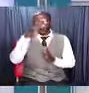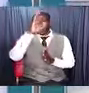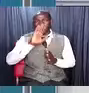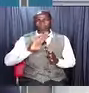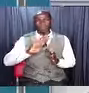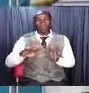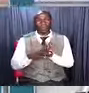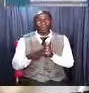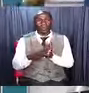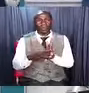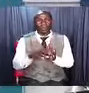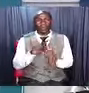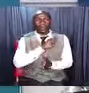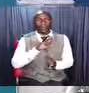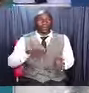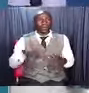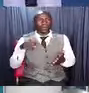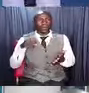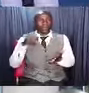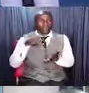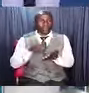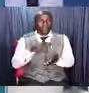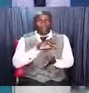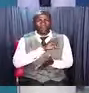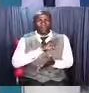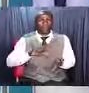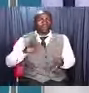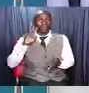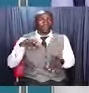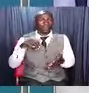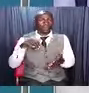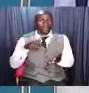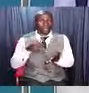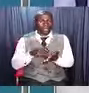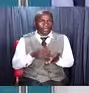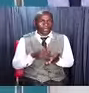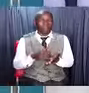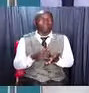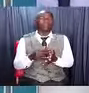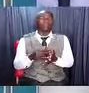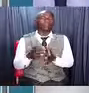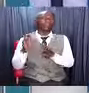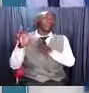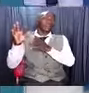shida zenu. Your problems. Bwana atafanya, atafanya. The Lord will do it.